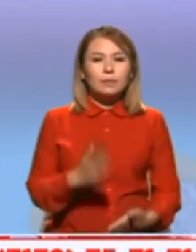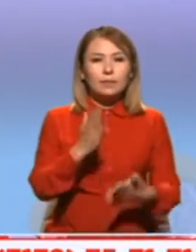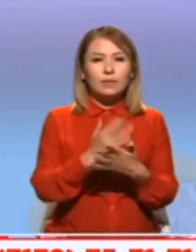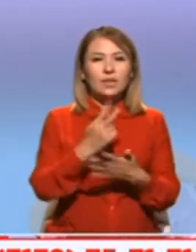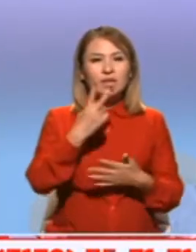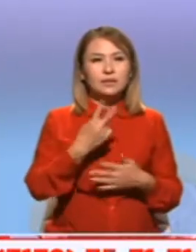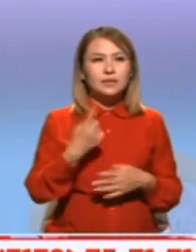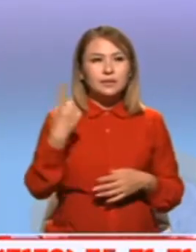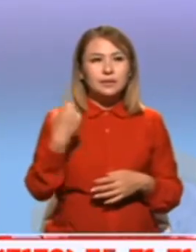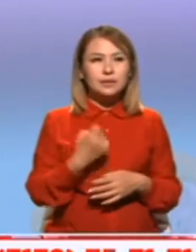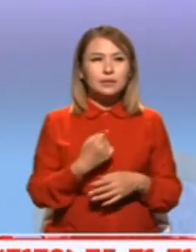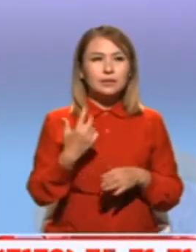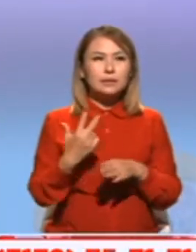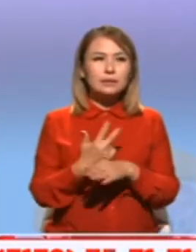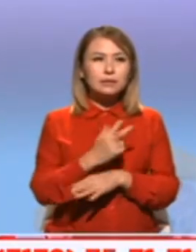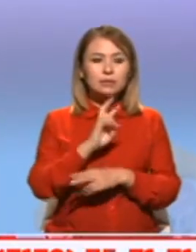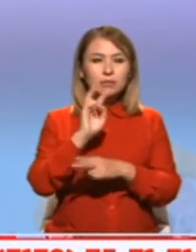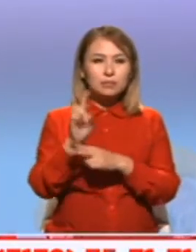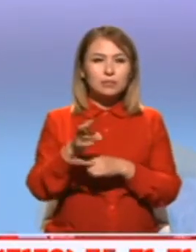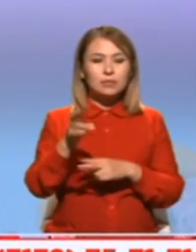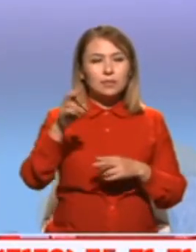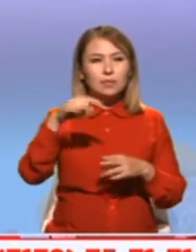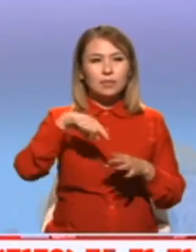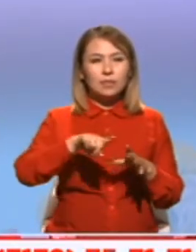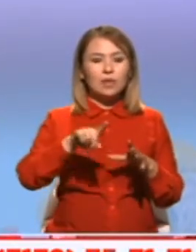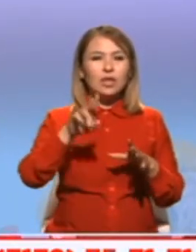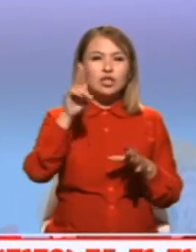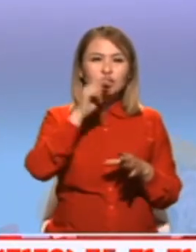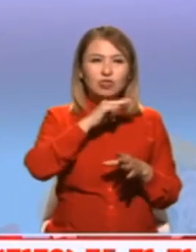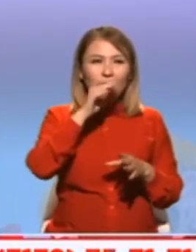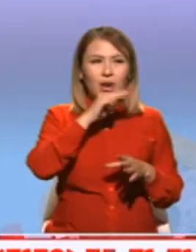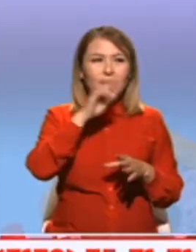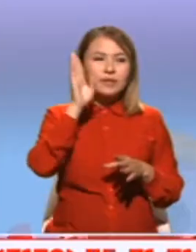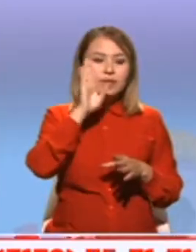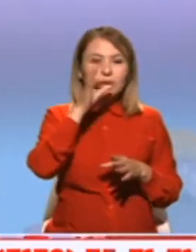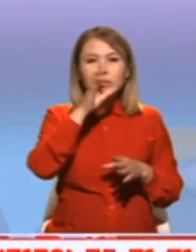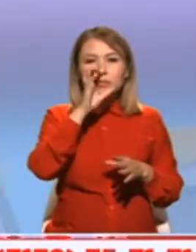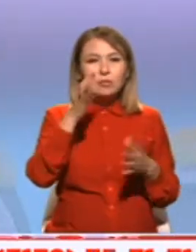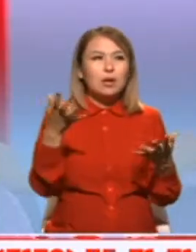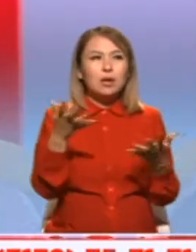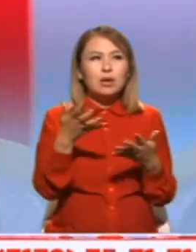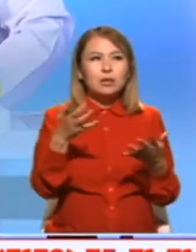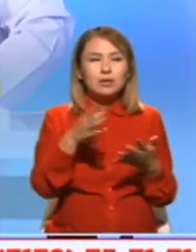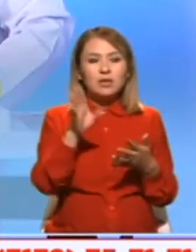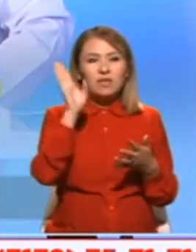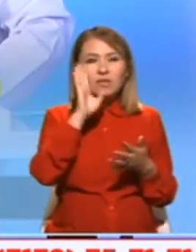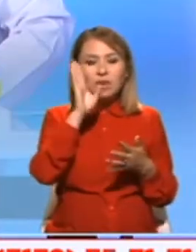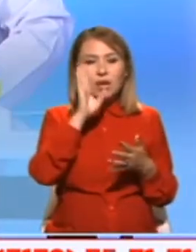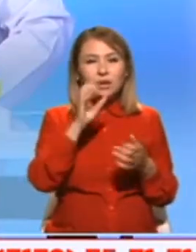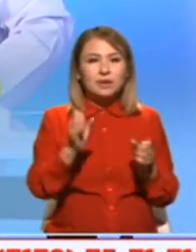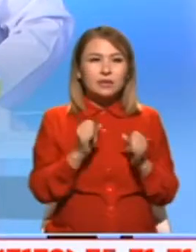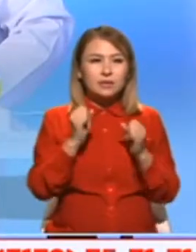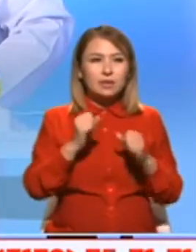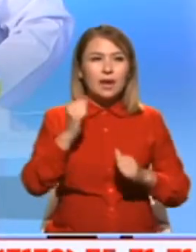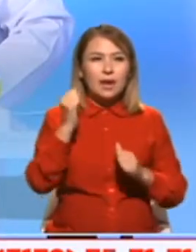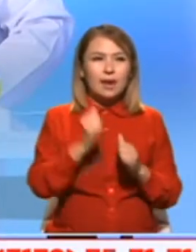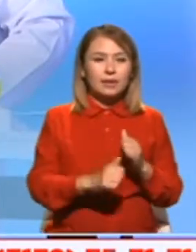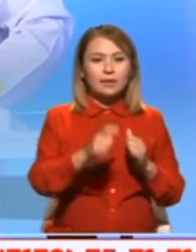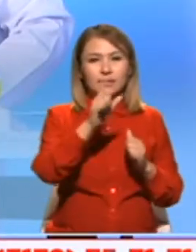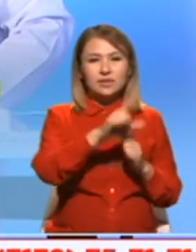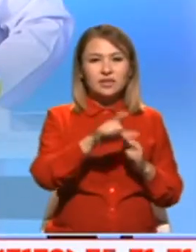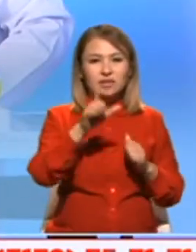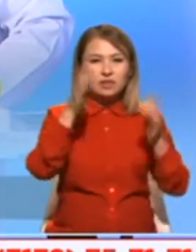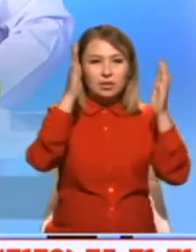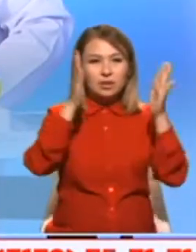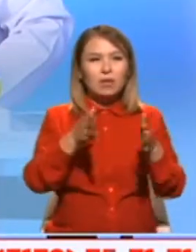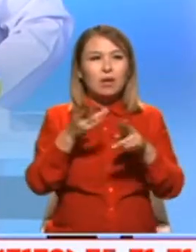бар. Аптасына, я, 3 рет баратын олар пациенттер. Олар суды, шайды, қалай ішу керек? Ол кісілер суды барынша, енді әр адам индивидуалына қараймыз,